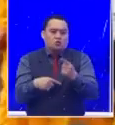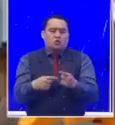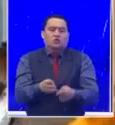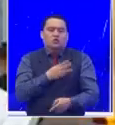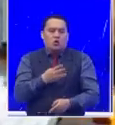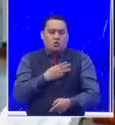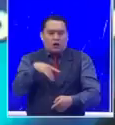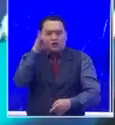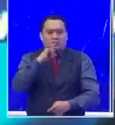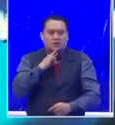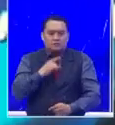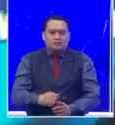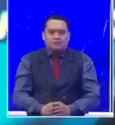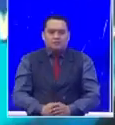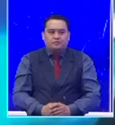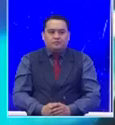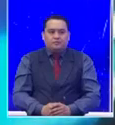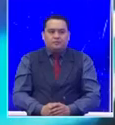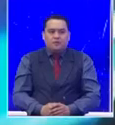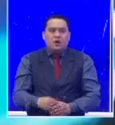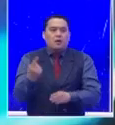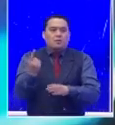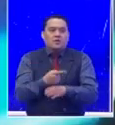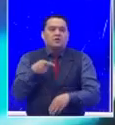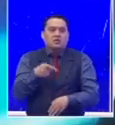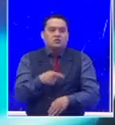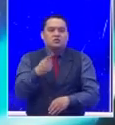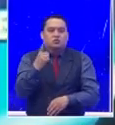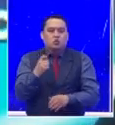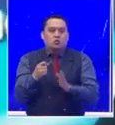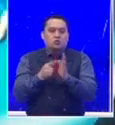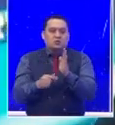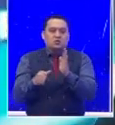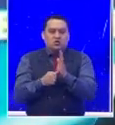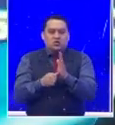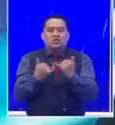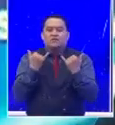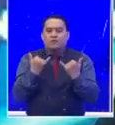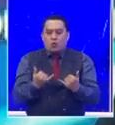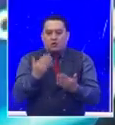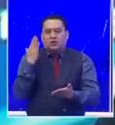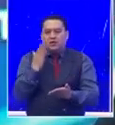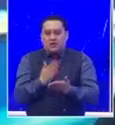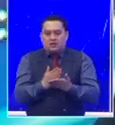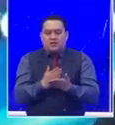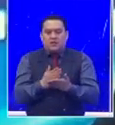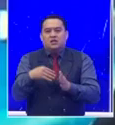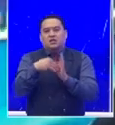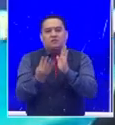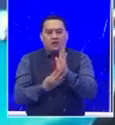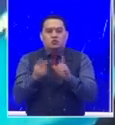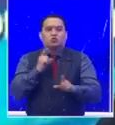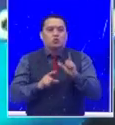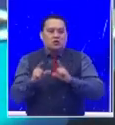вернуться на малую родину. В странах первой категории 1176 студентов на сегодняшний день есть. Из них 19 студентов